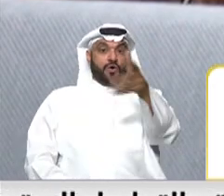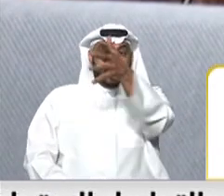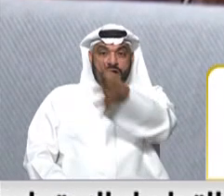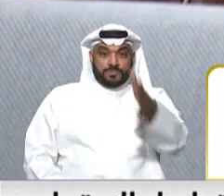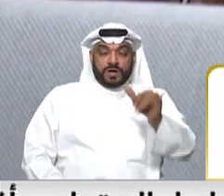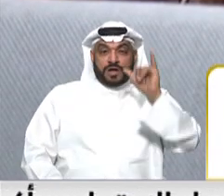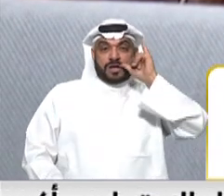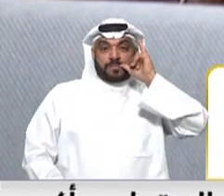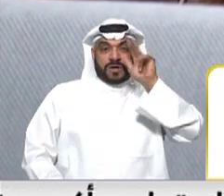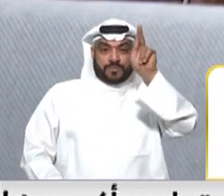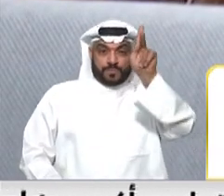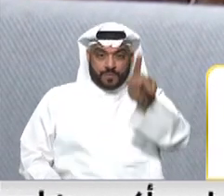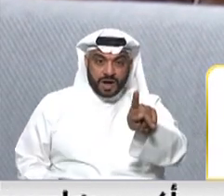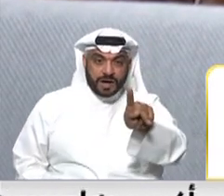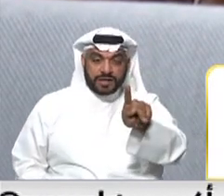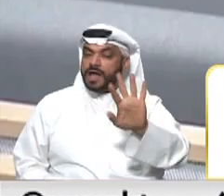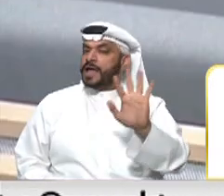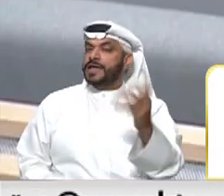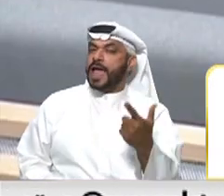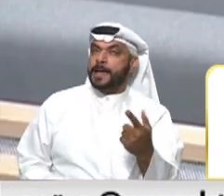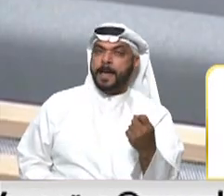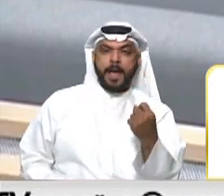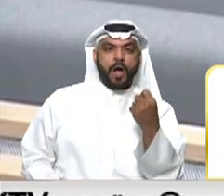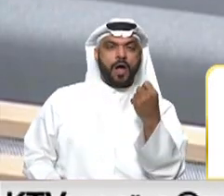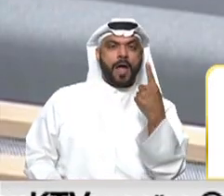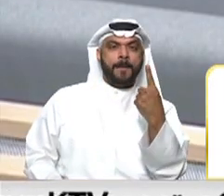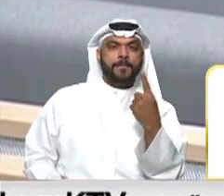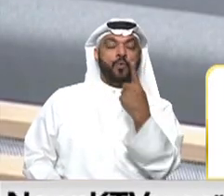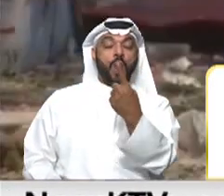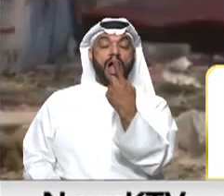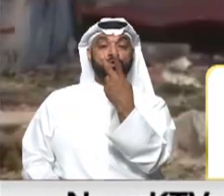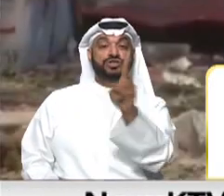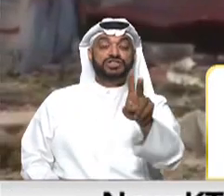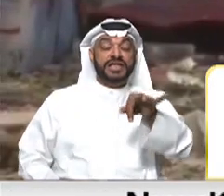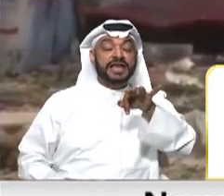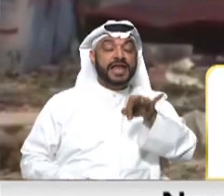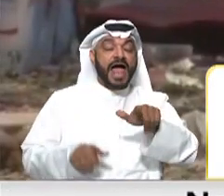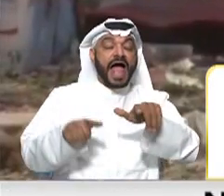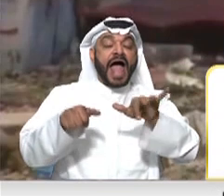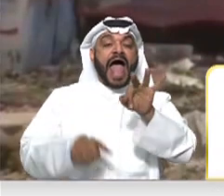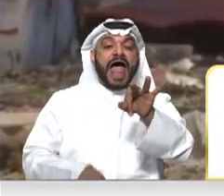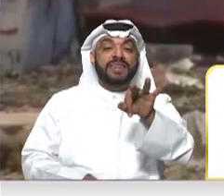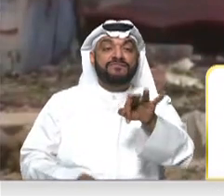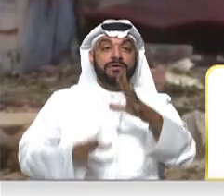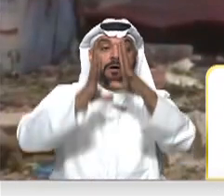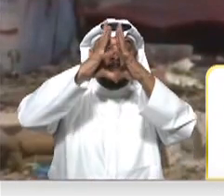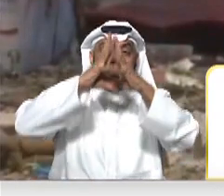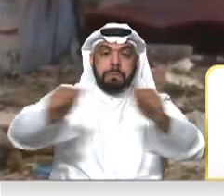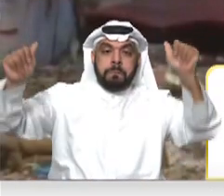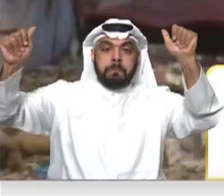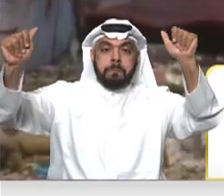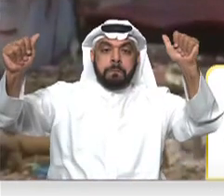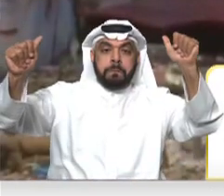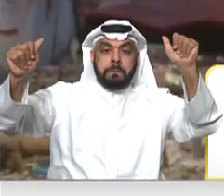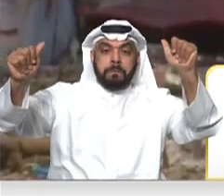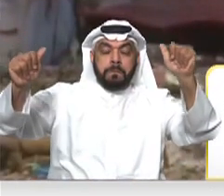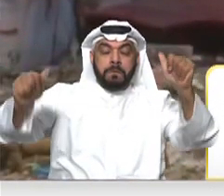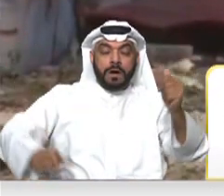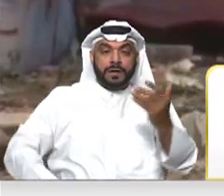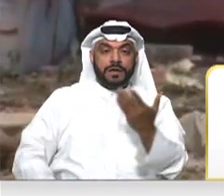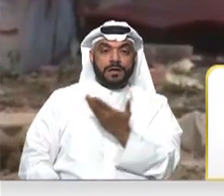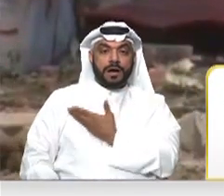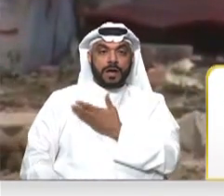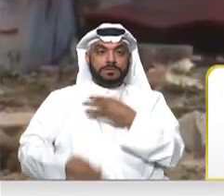البريطانيه بان نحو 100 او 21 ال طفل في غزه فقدوا نتيجه الحرب الاسرائيليه على